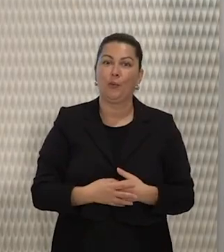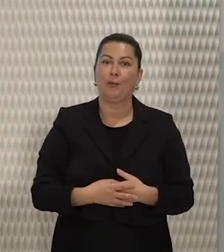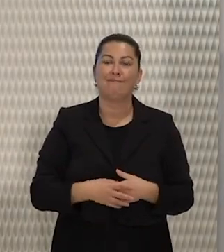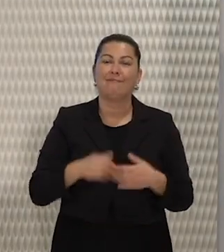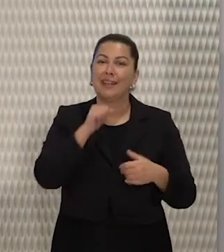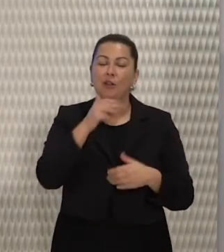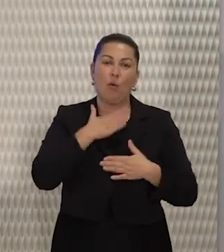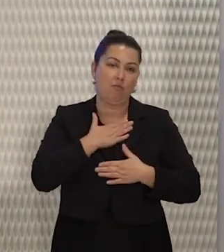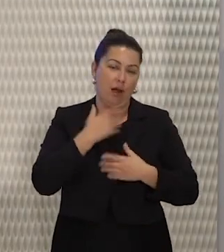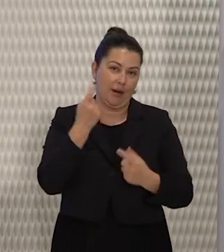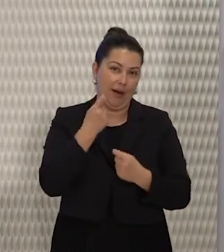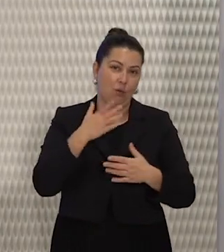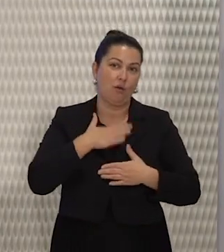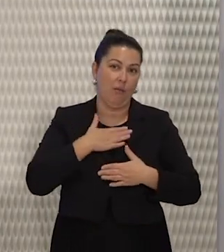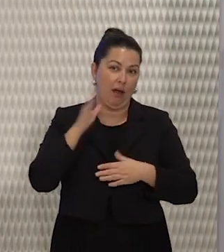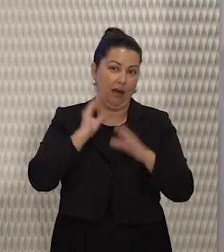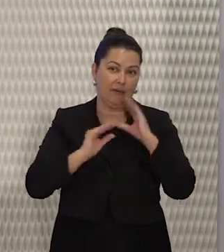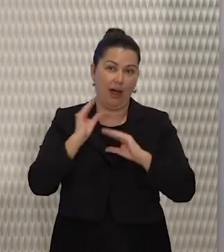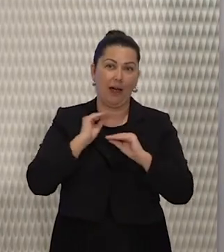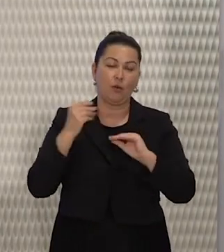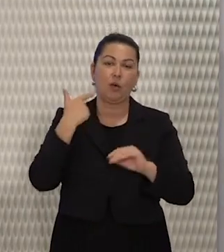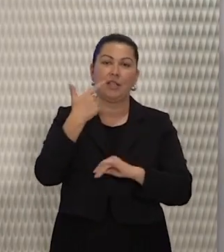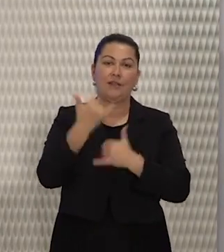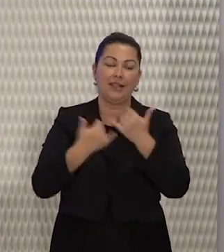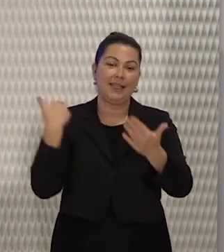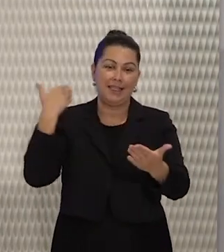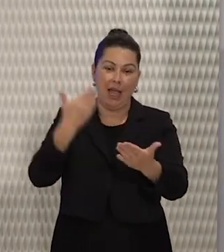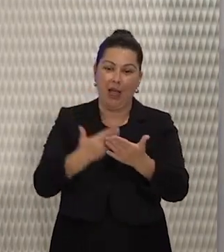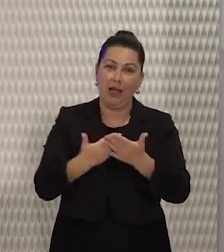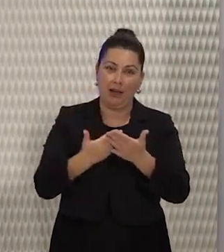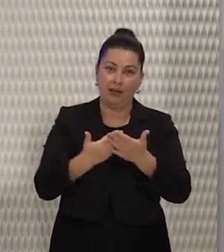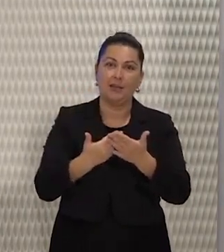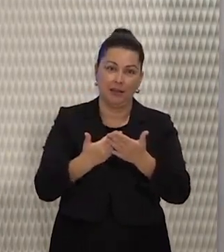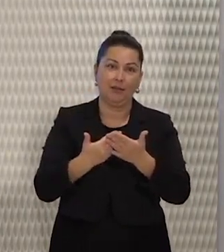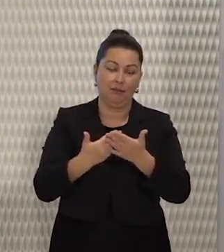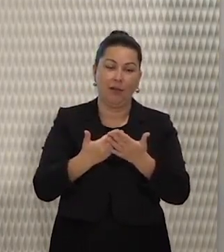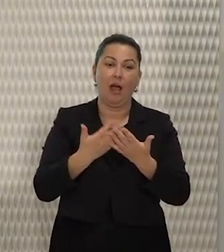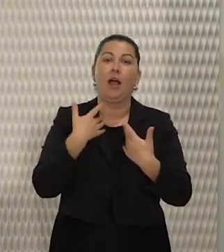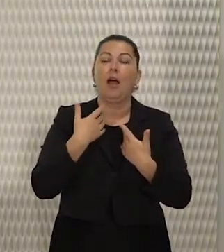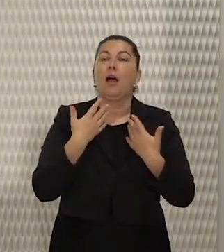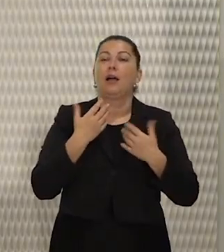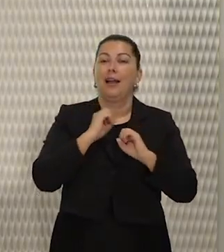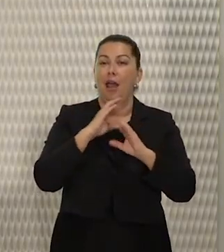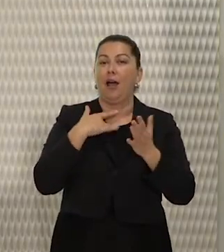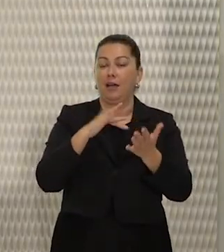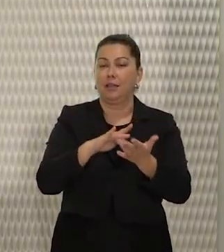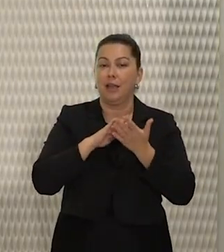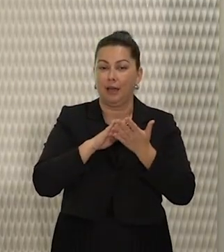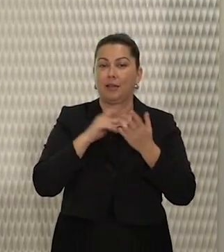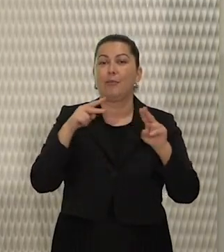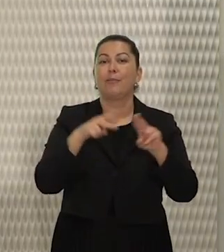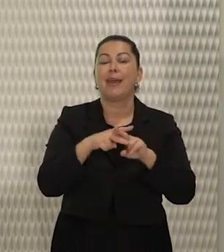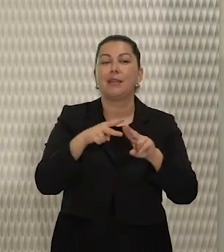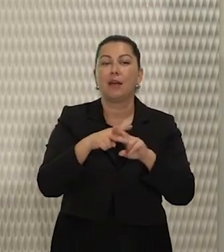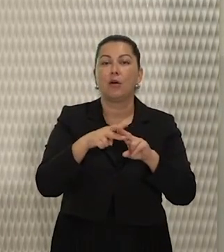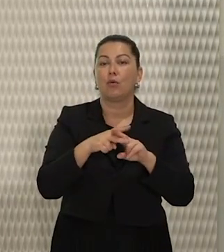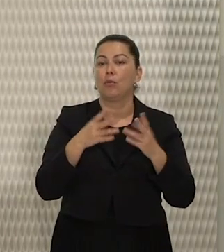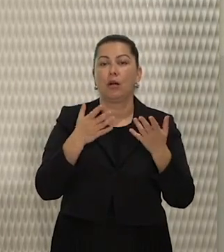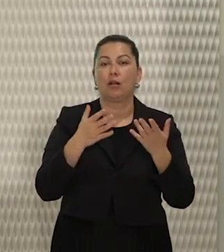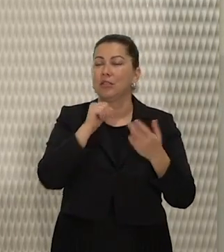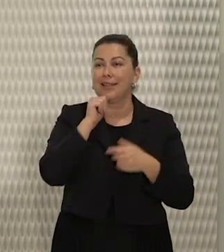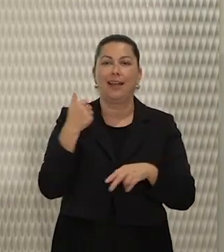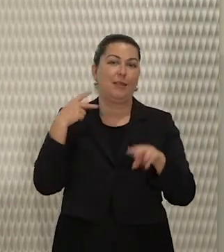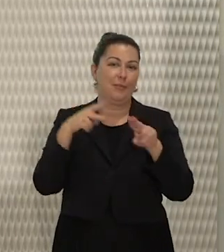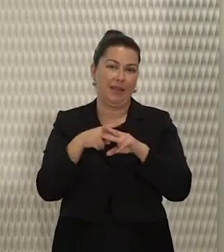nicht nur aus meiner Sicht und aus meiner Erfahrung in den letzten 20 Jahren Behinderung eine Behinderung ist,